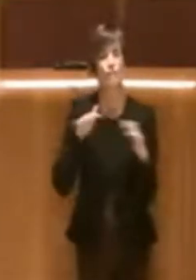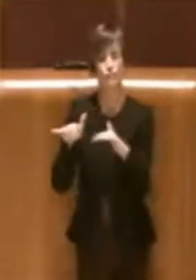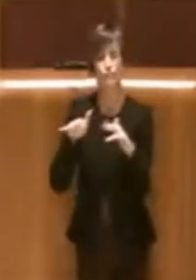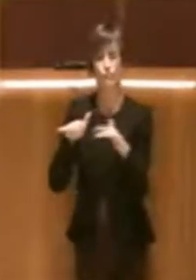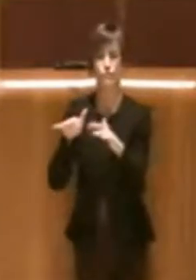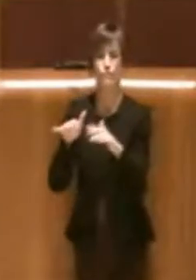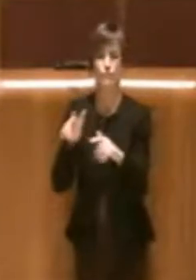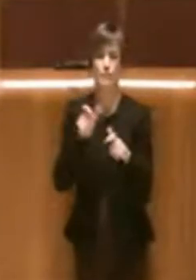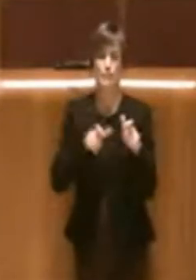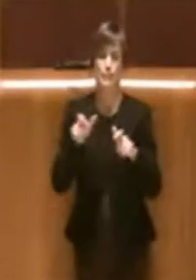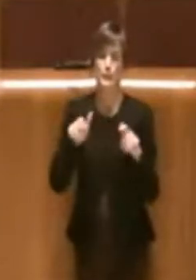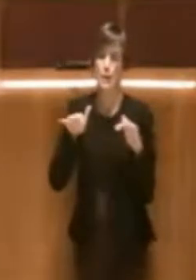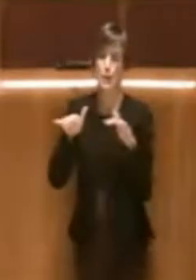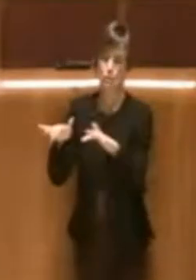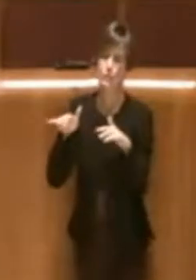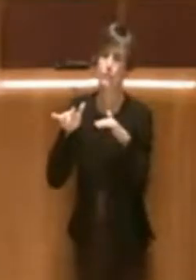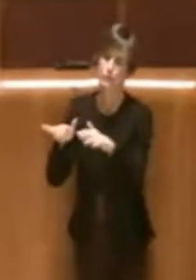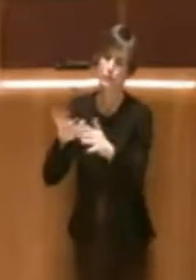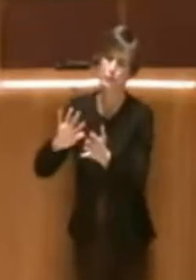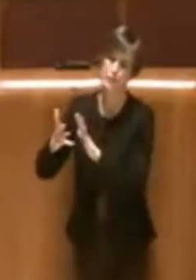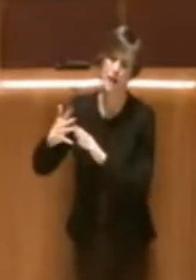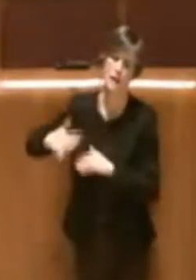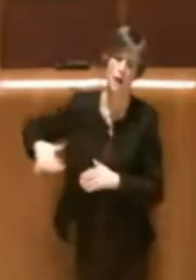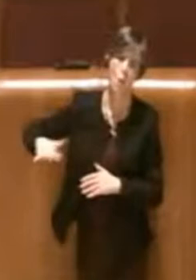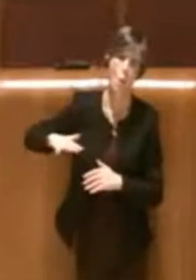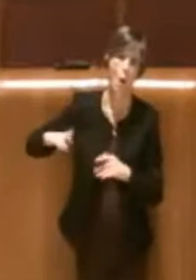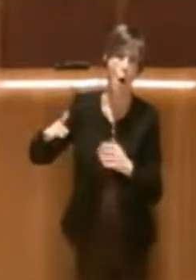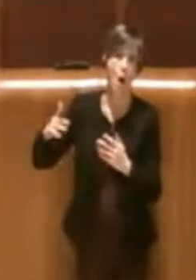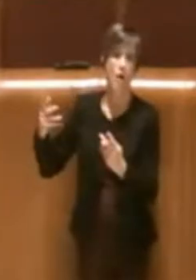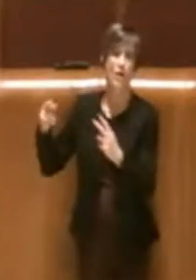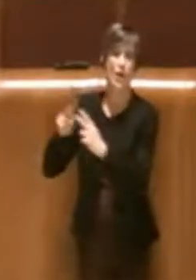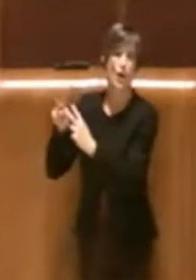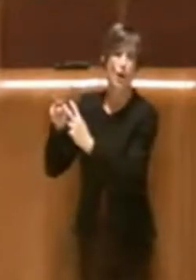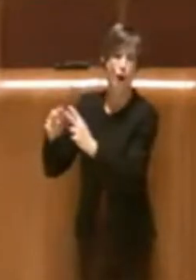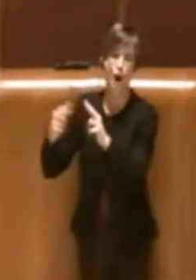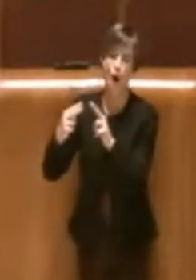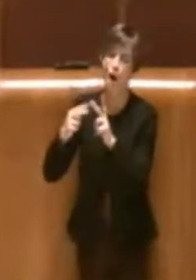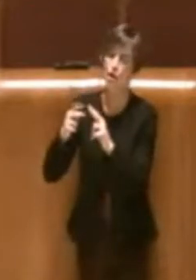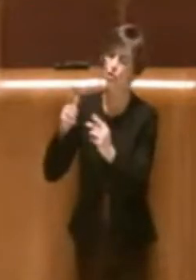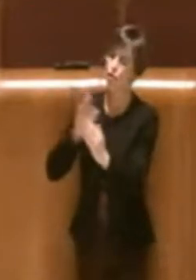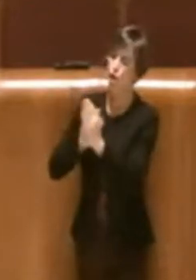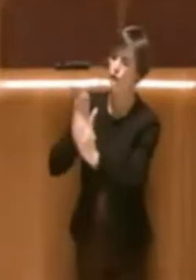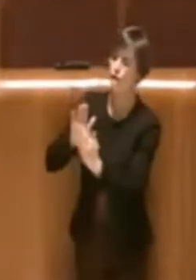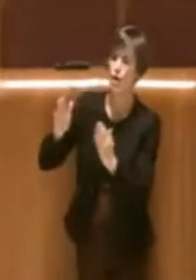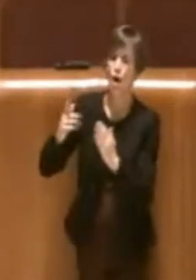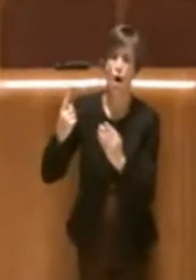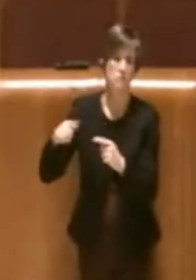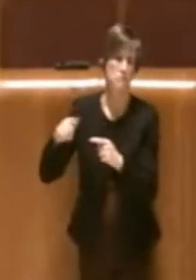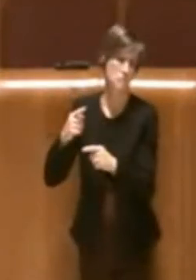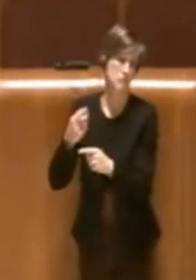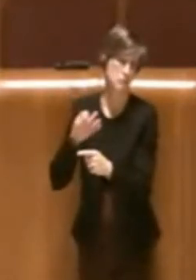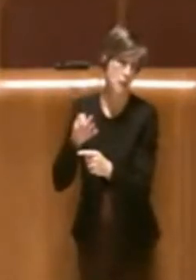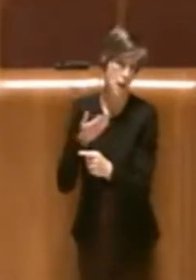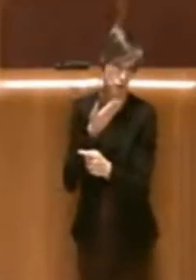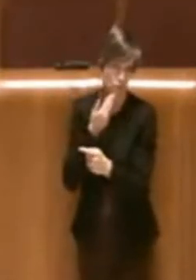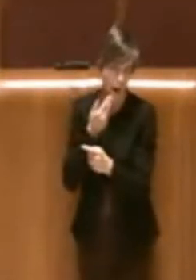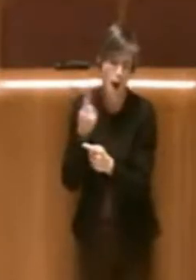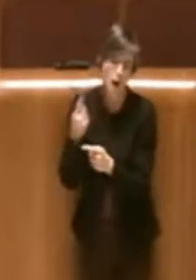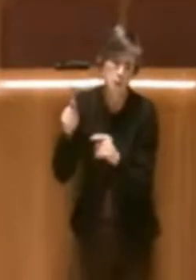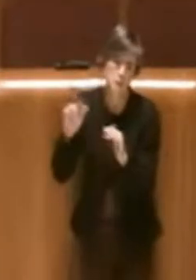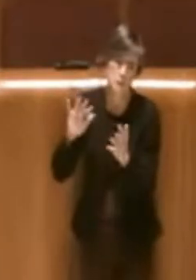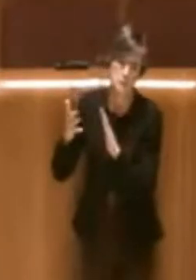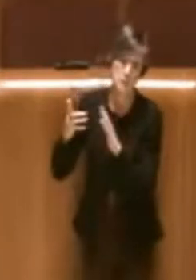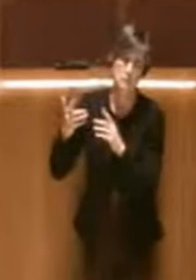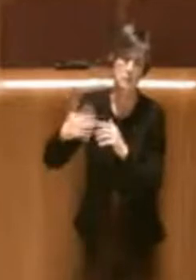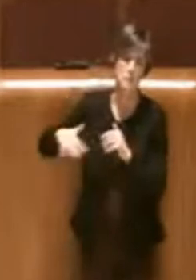essere quel luogo di incontro e di confronto che spesso manca. E quindi questo